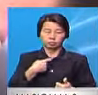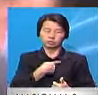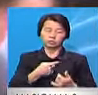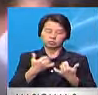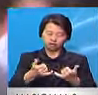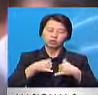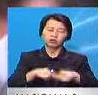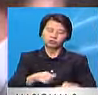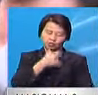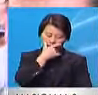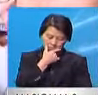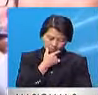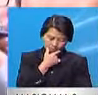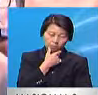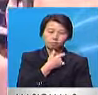lagi grieving,